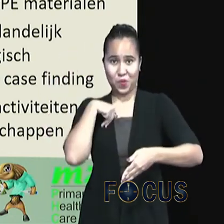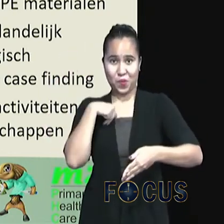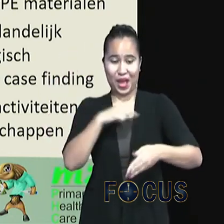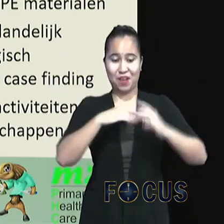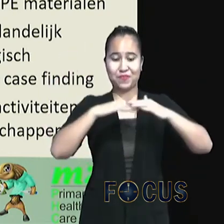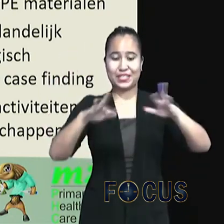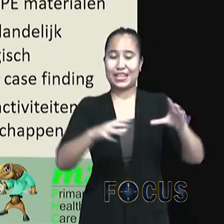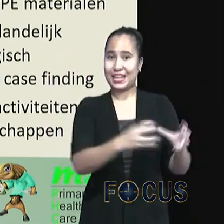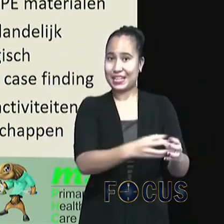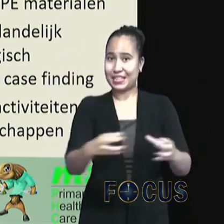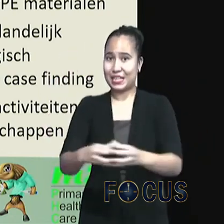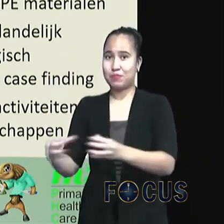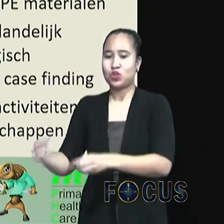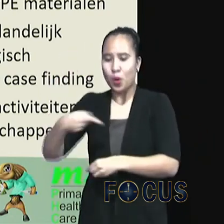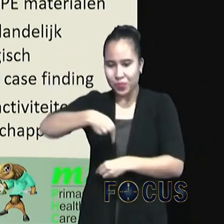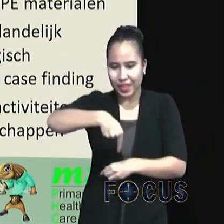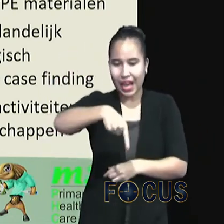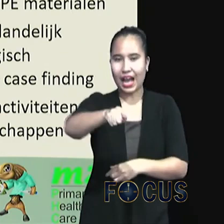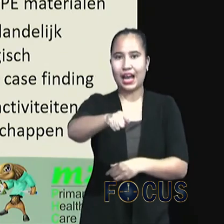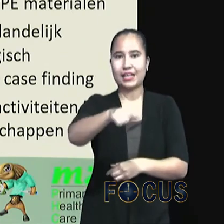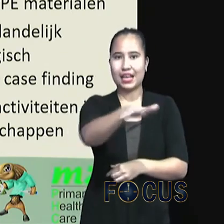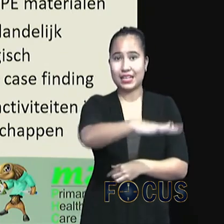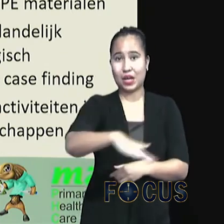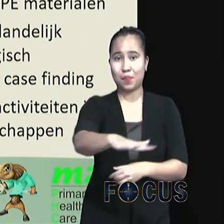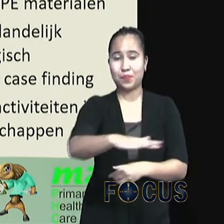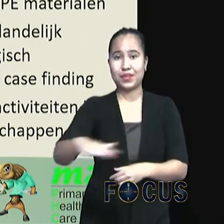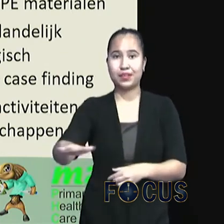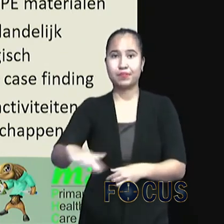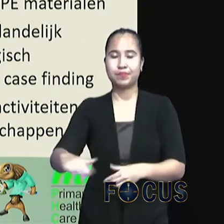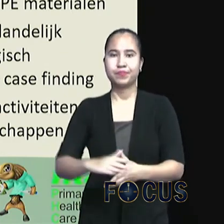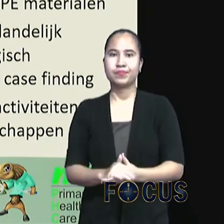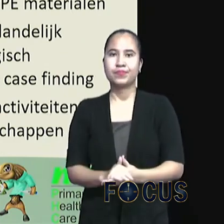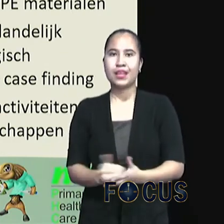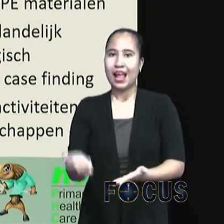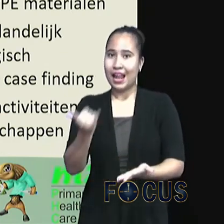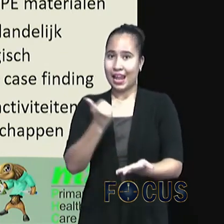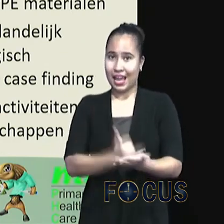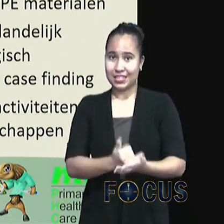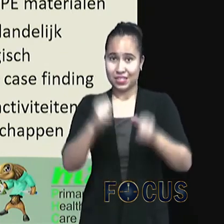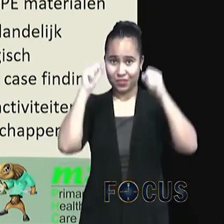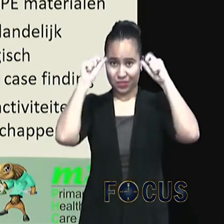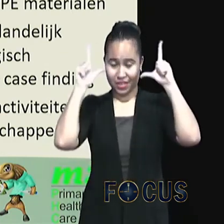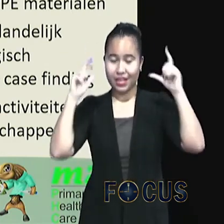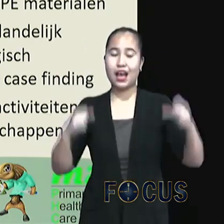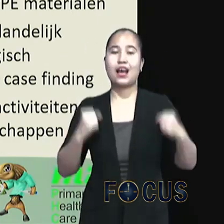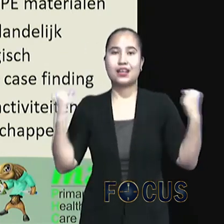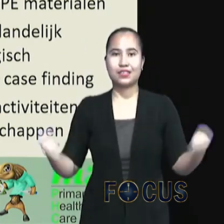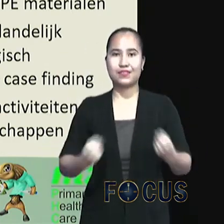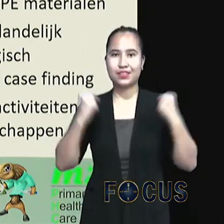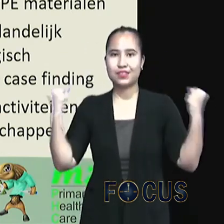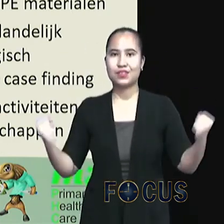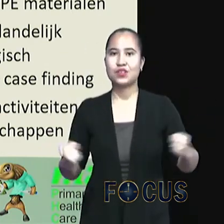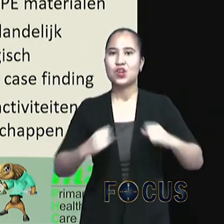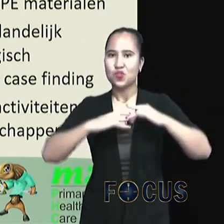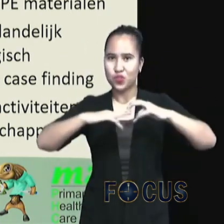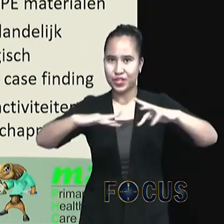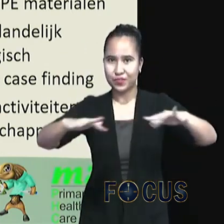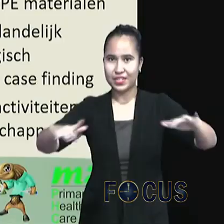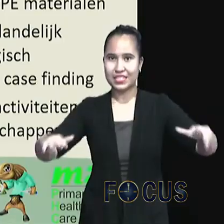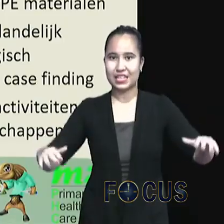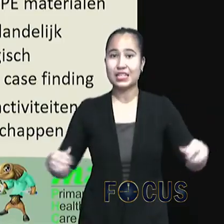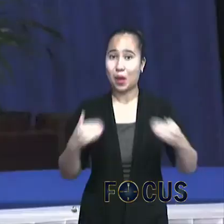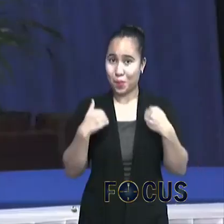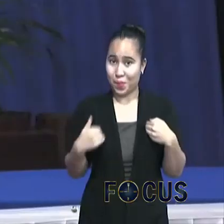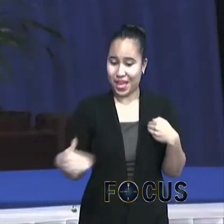gebieden aan te doen. En last but not least, de awareness activiteiten voor de diverse gemeenschappen in